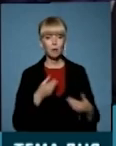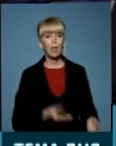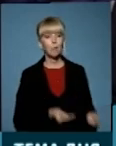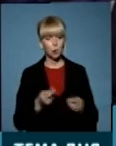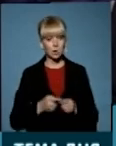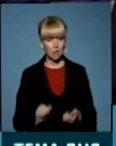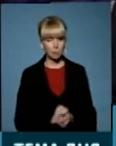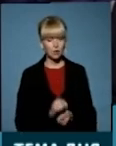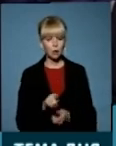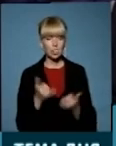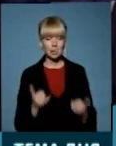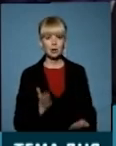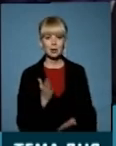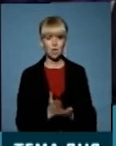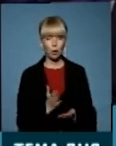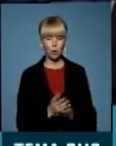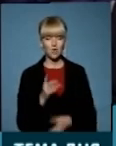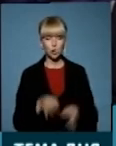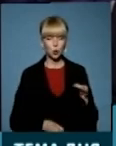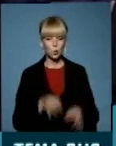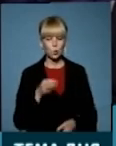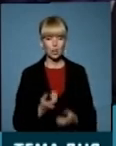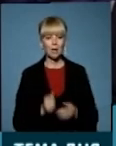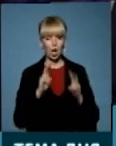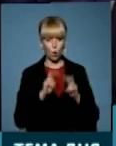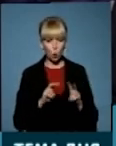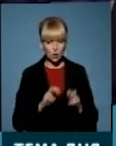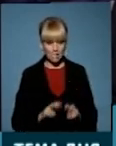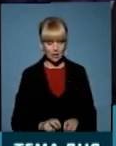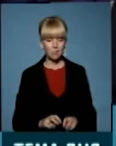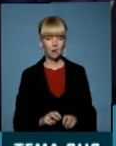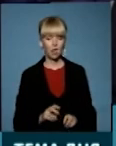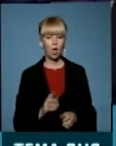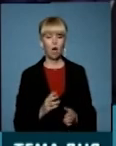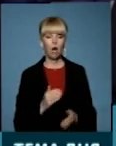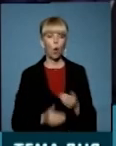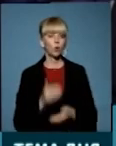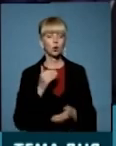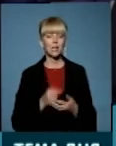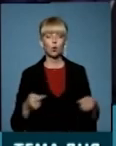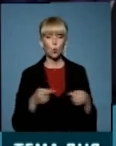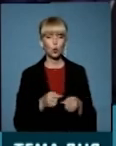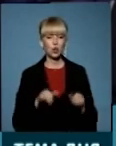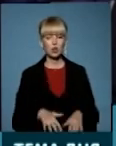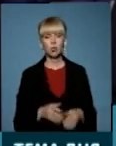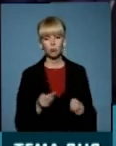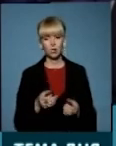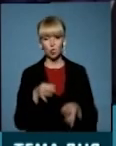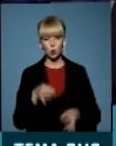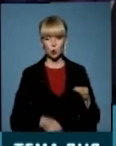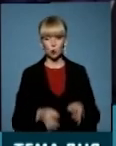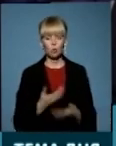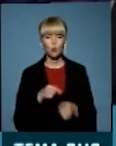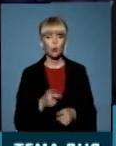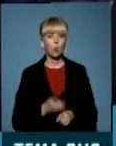ці матеріали, вони зараз знаходяться в суді на розгляді. Остаточне рішення виносить суд. Ми вже